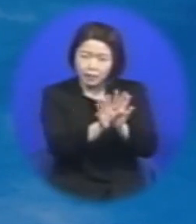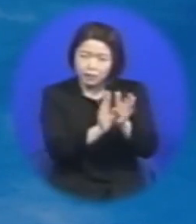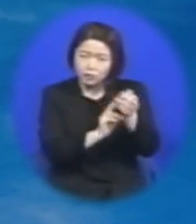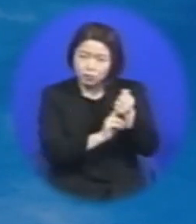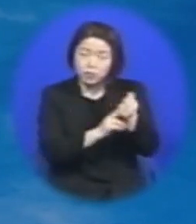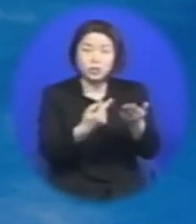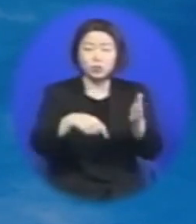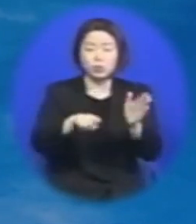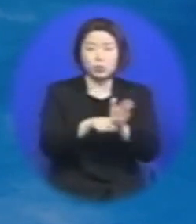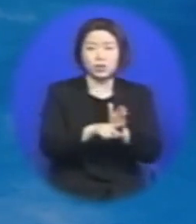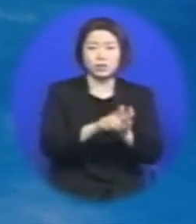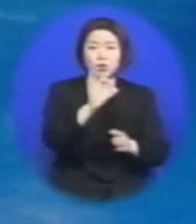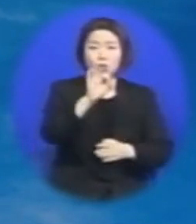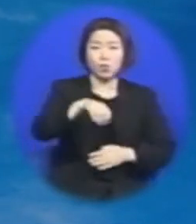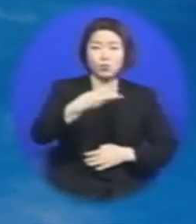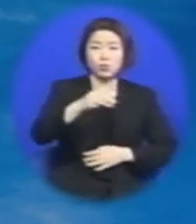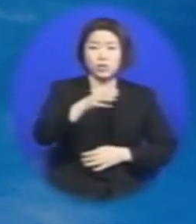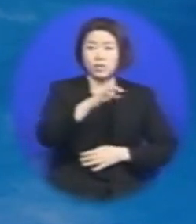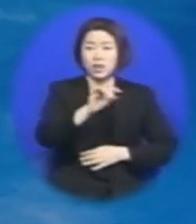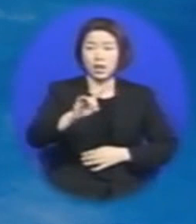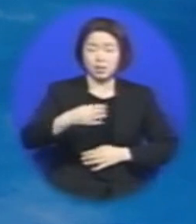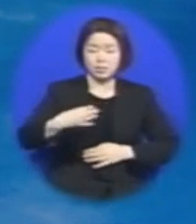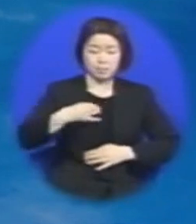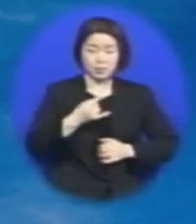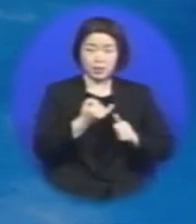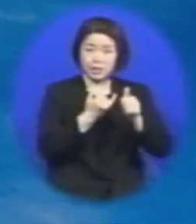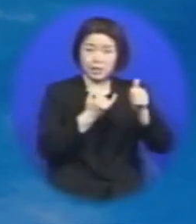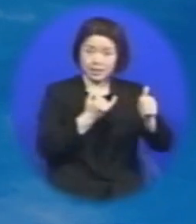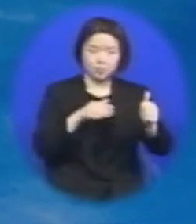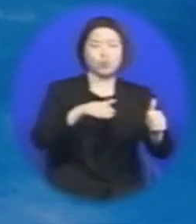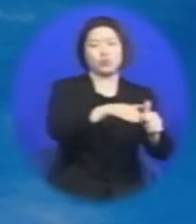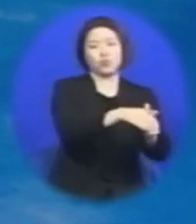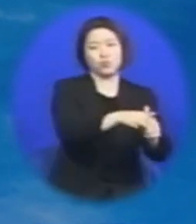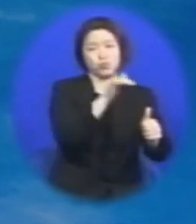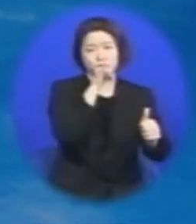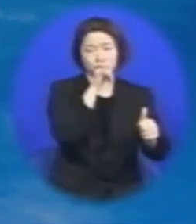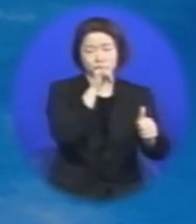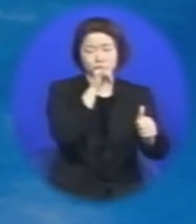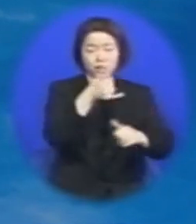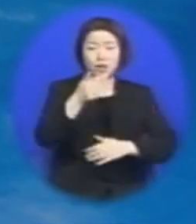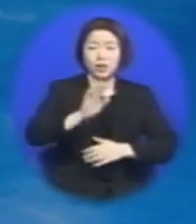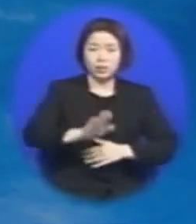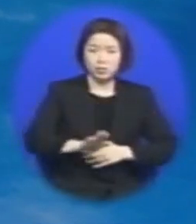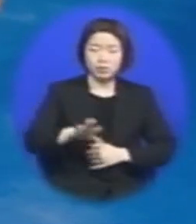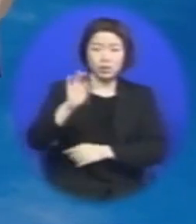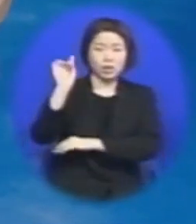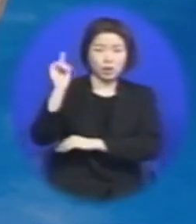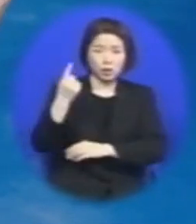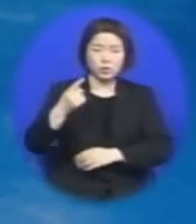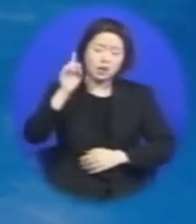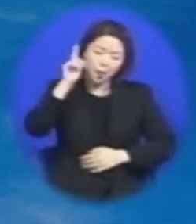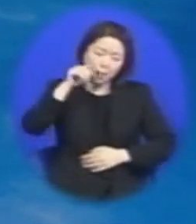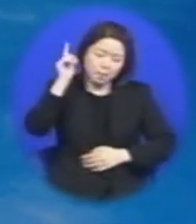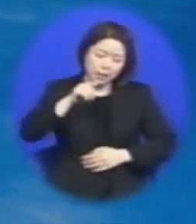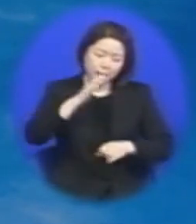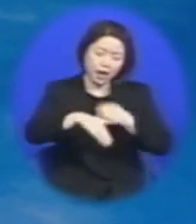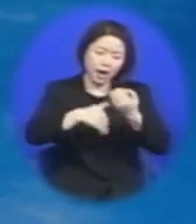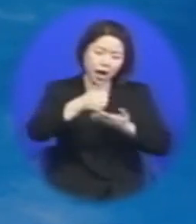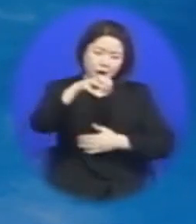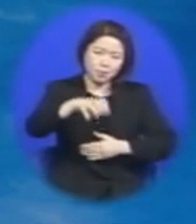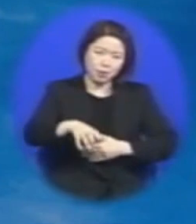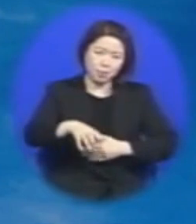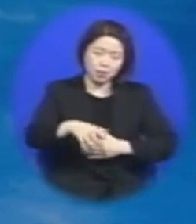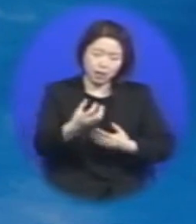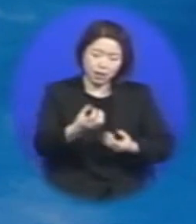죽입니다 정말 끔찍한 죄를 짓지요 그런데도 다윗은 매일 하나님 앞에 번제를